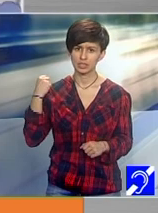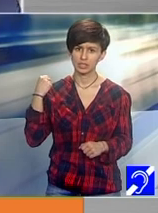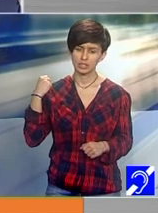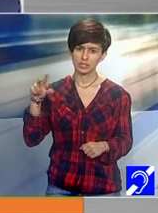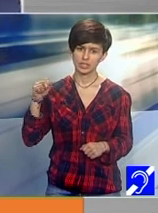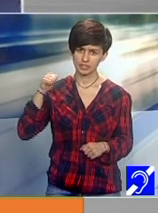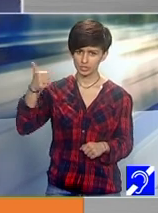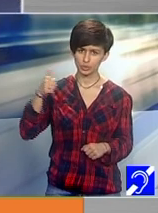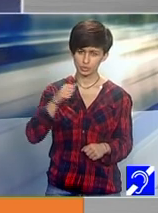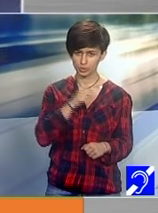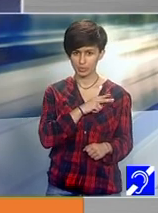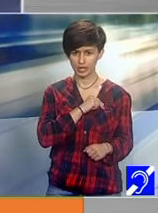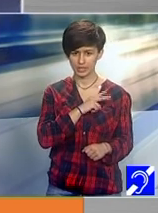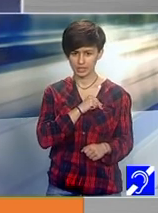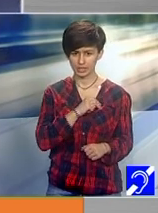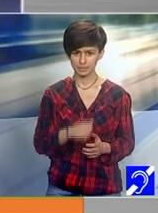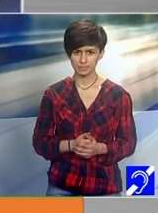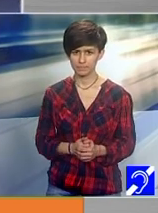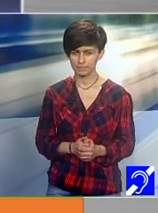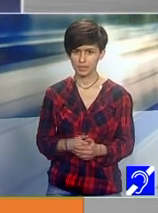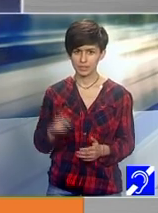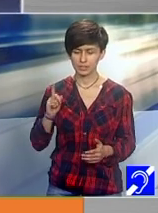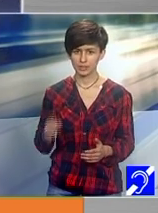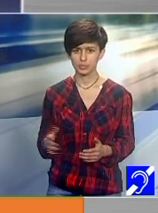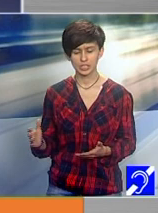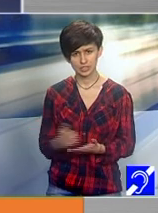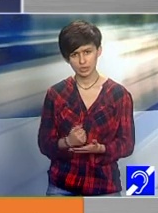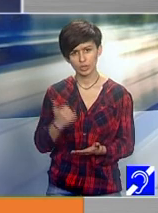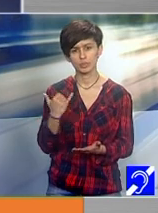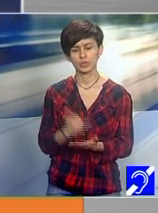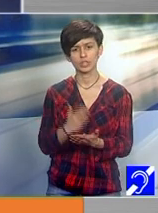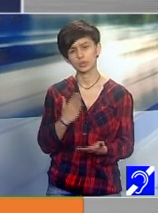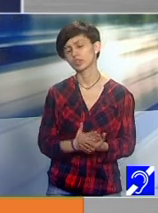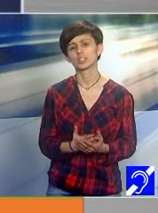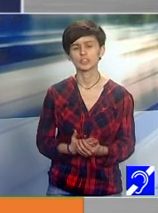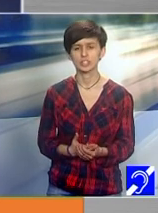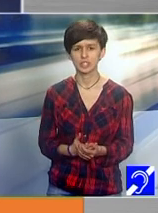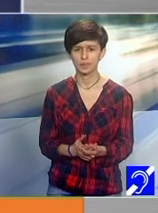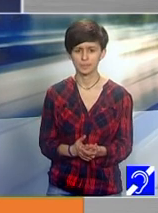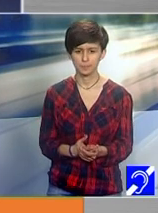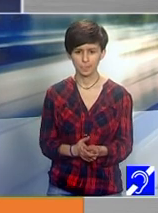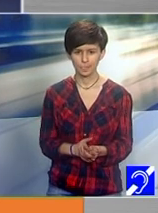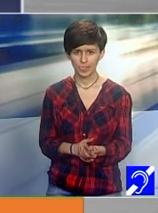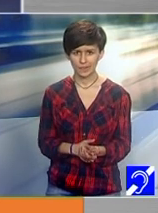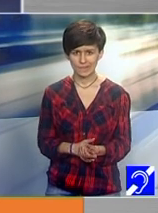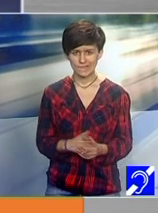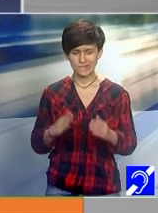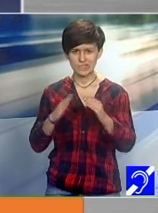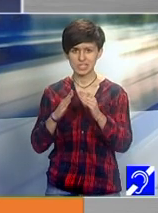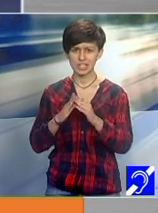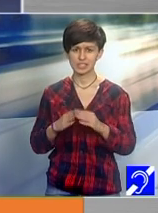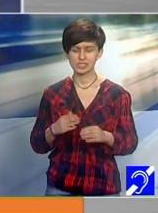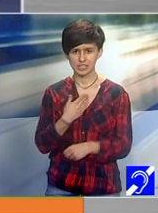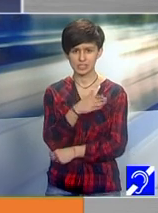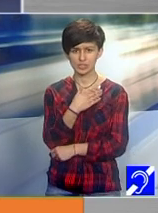poate. Trebuie să luăm o decizie și noi și în calitate de contribuabili la Casa Națională de Asigurări.